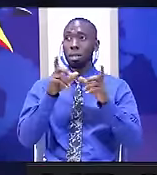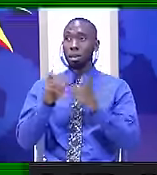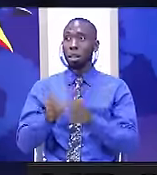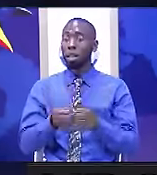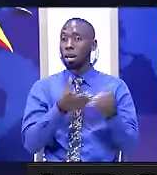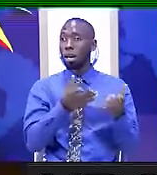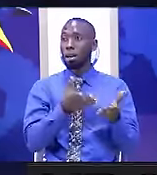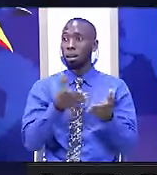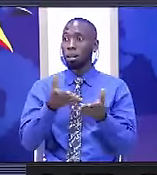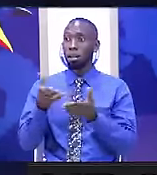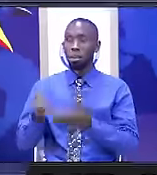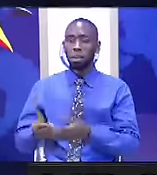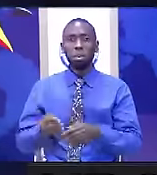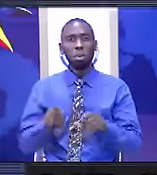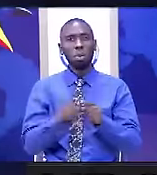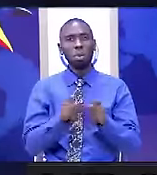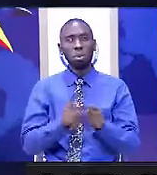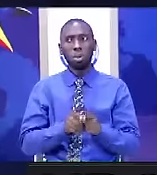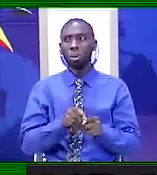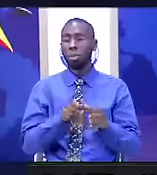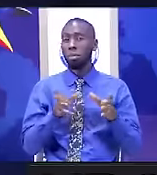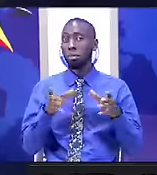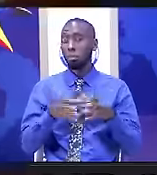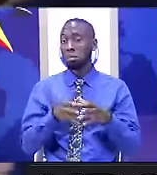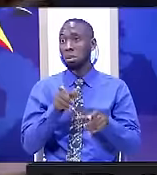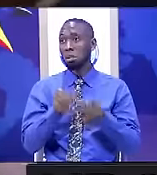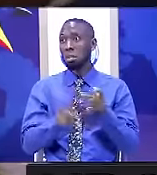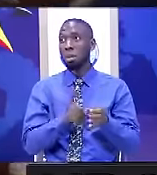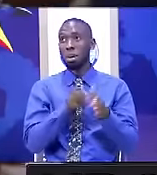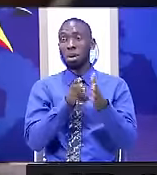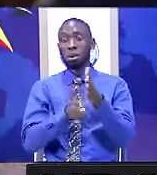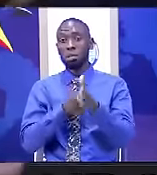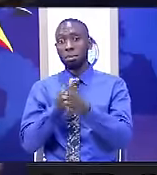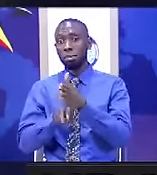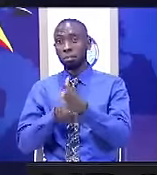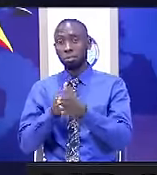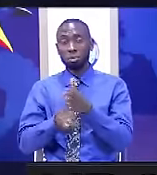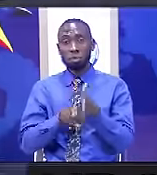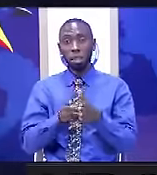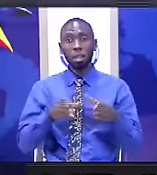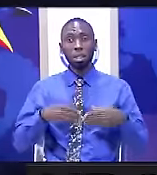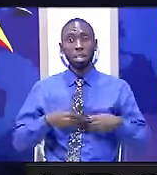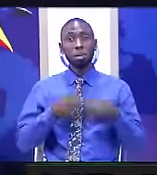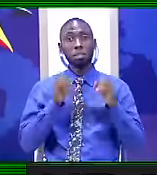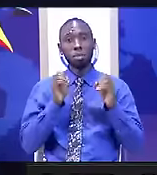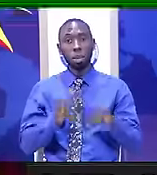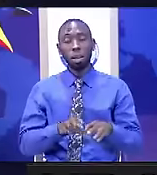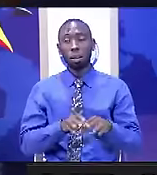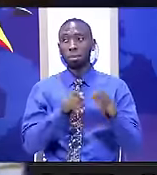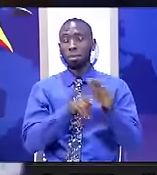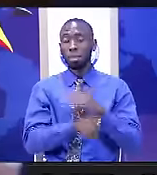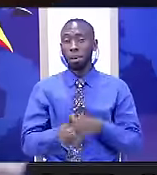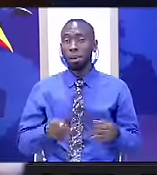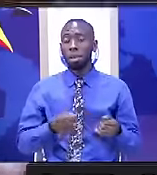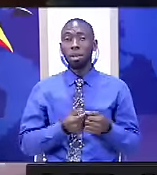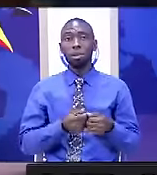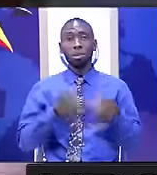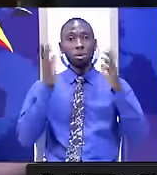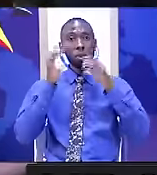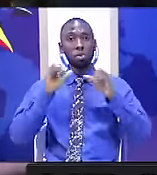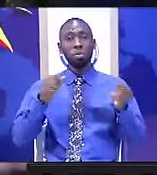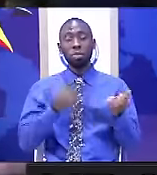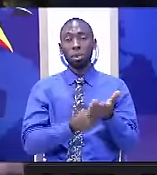Eyo obaoliawo abakamera tebakkiriziddwayo olaba ab'ebyokwerinda abali ku mulyango omukulembeze w'eggwanga